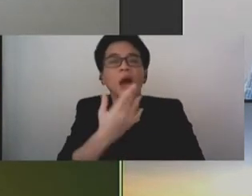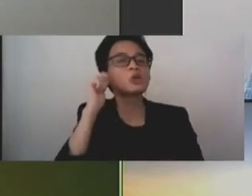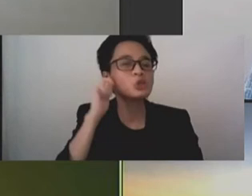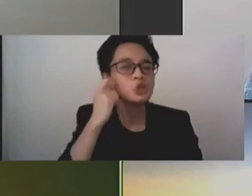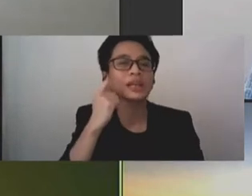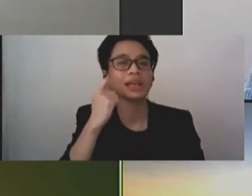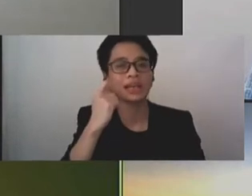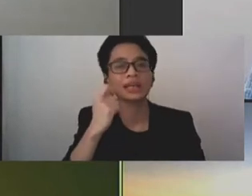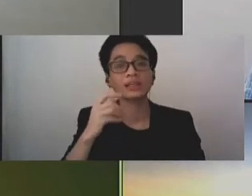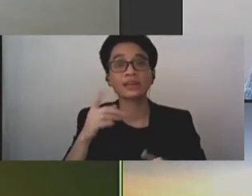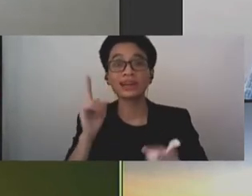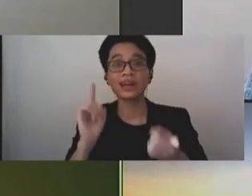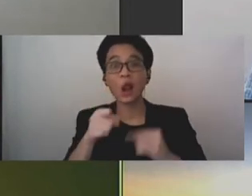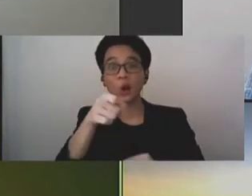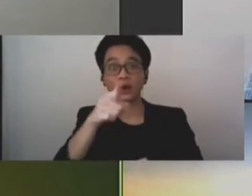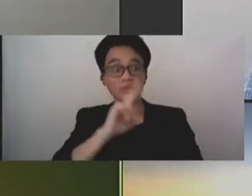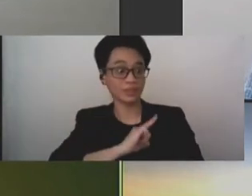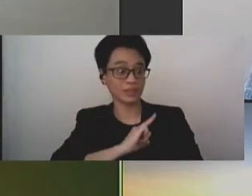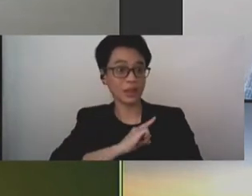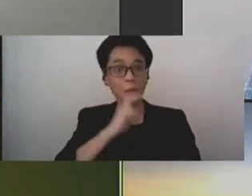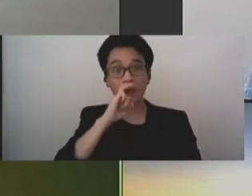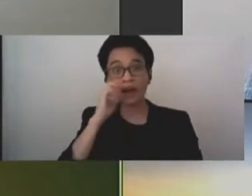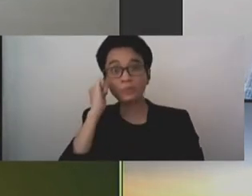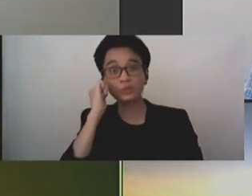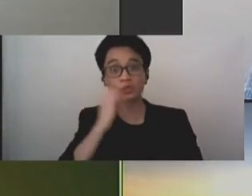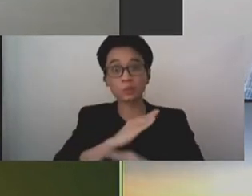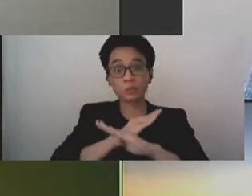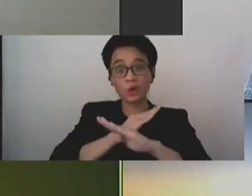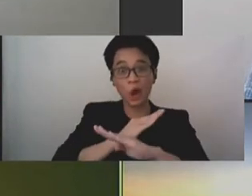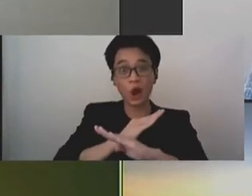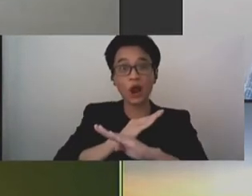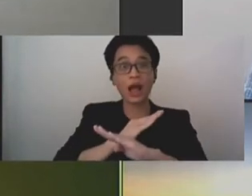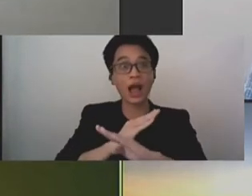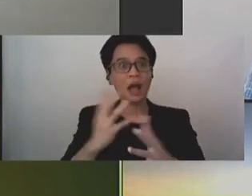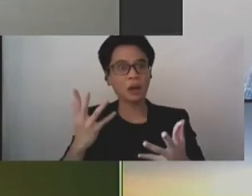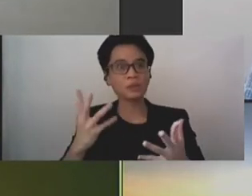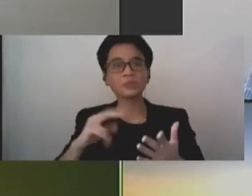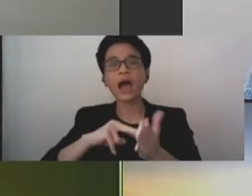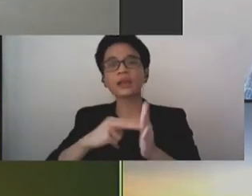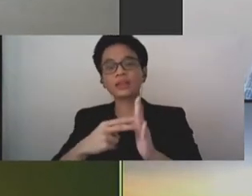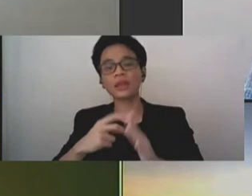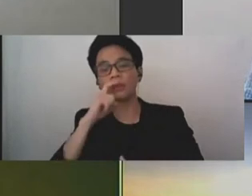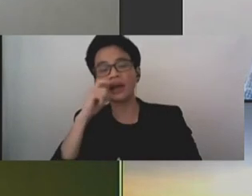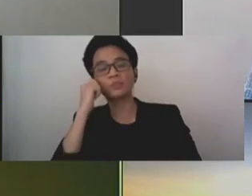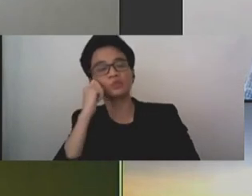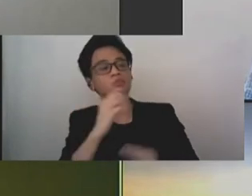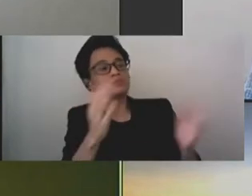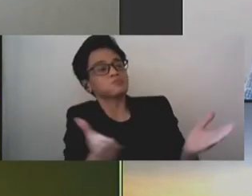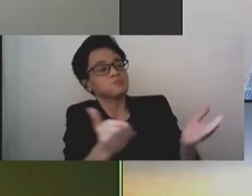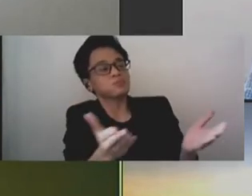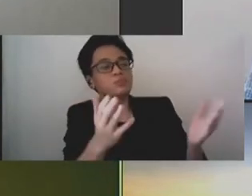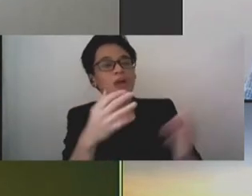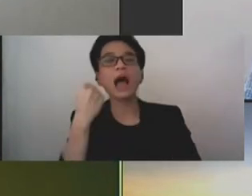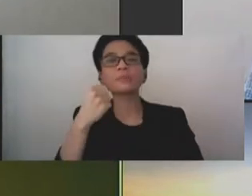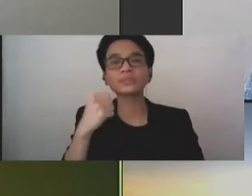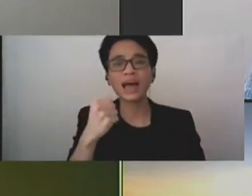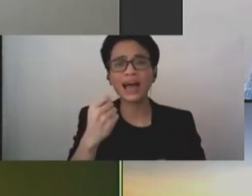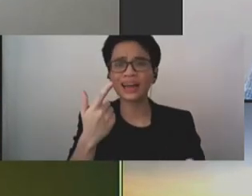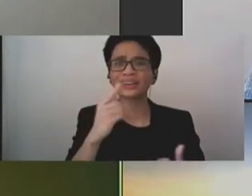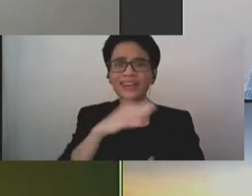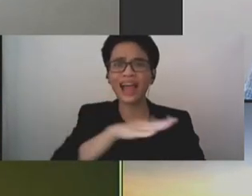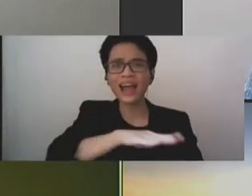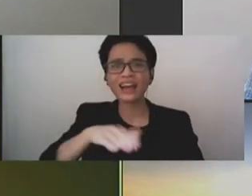masih akan sulit juga untuk bisa menstimulasi anak dan mengarahkan anak, sementara kan anak setiap hari usianya bertambah